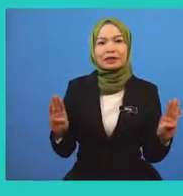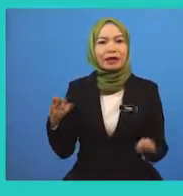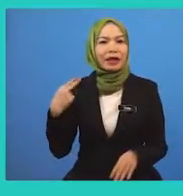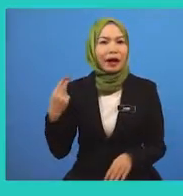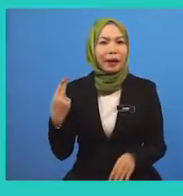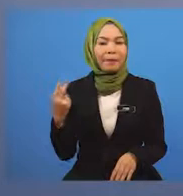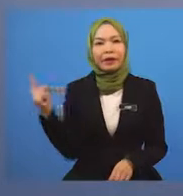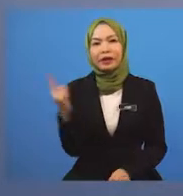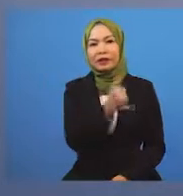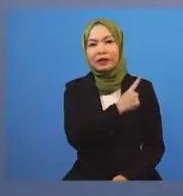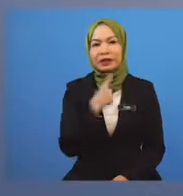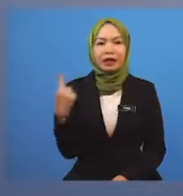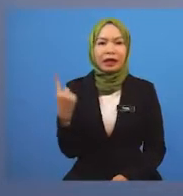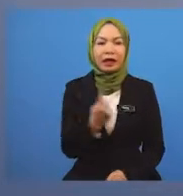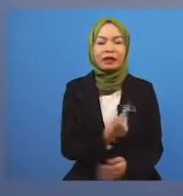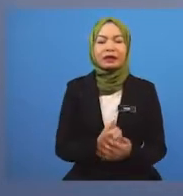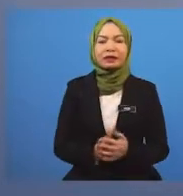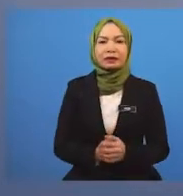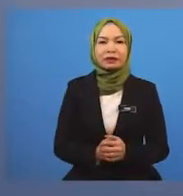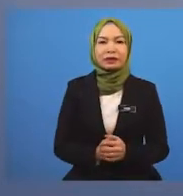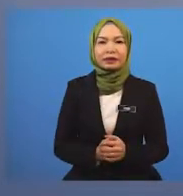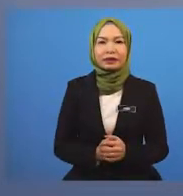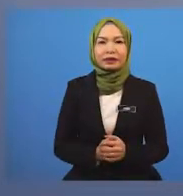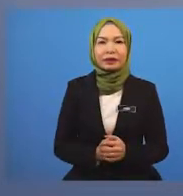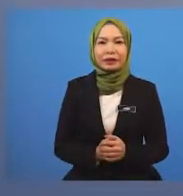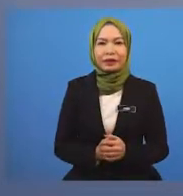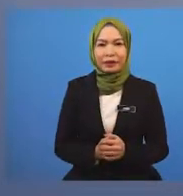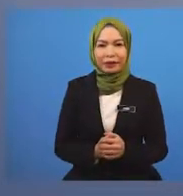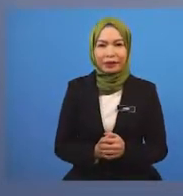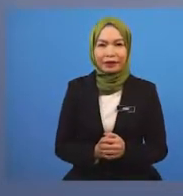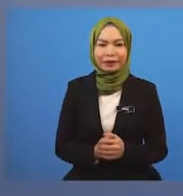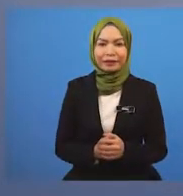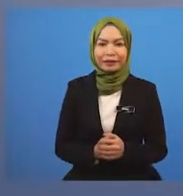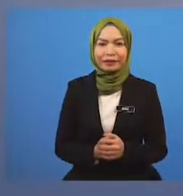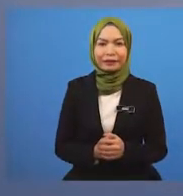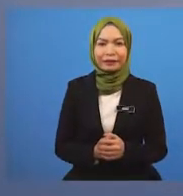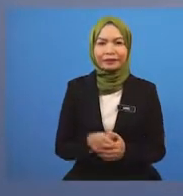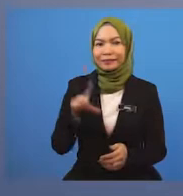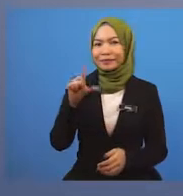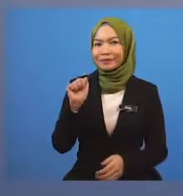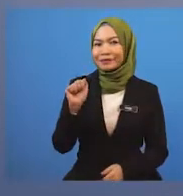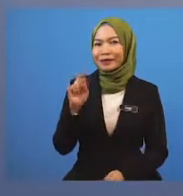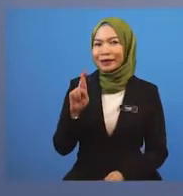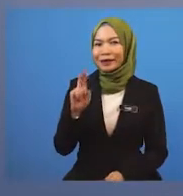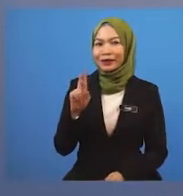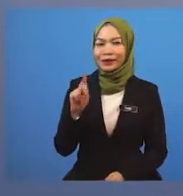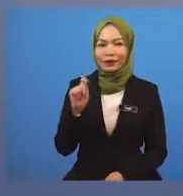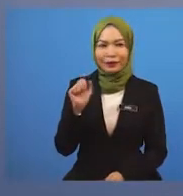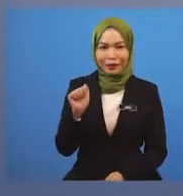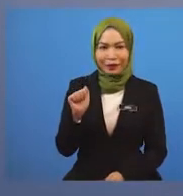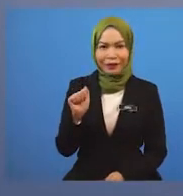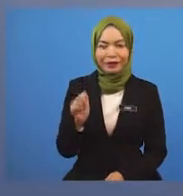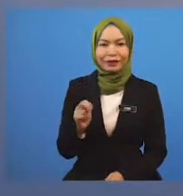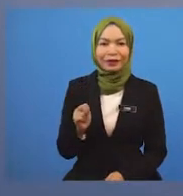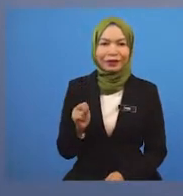persekitaran. Persekitaran ini termasuklah larutan bahan tindak balas, bekas